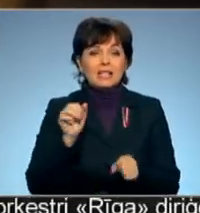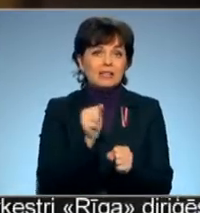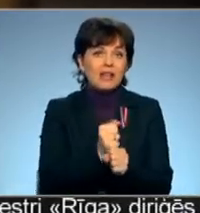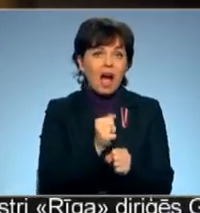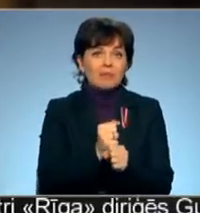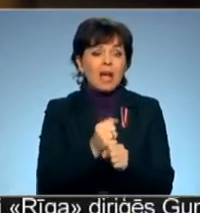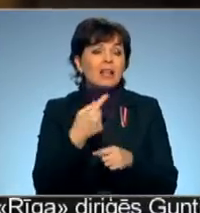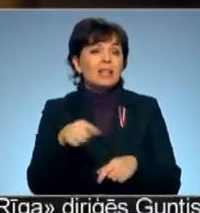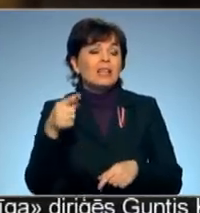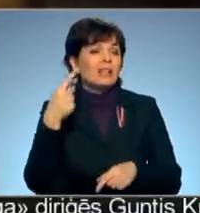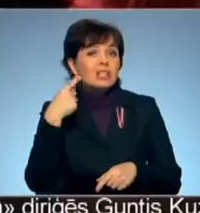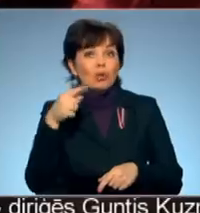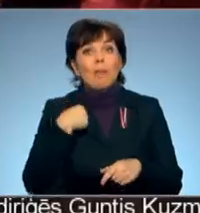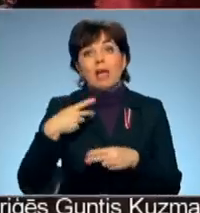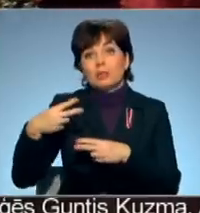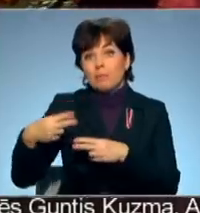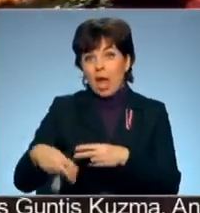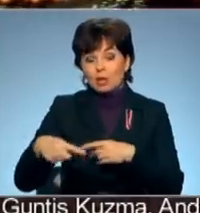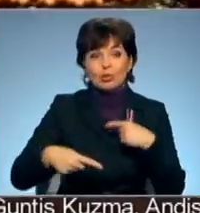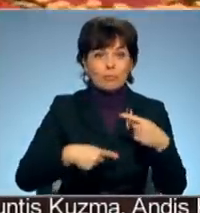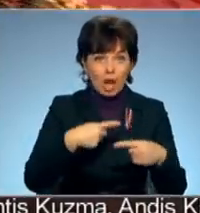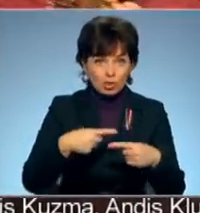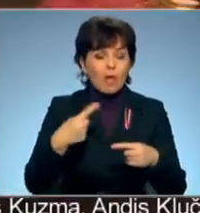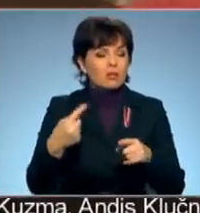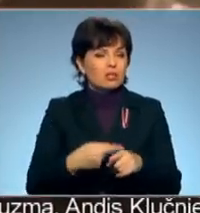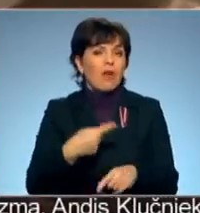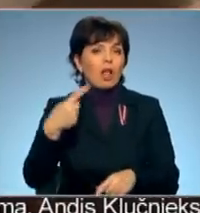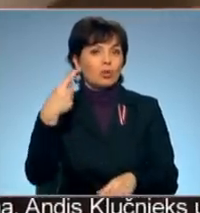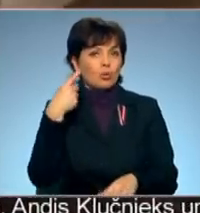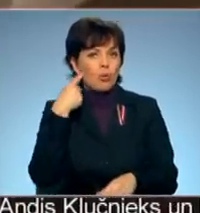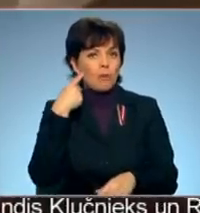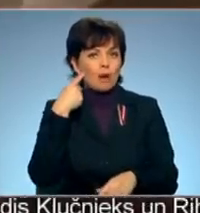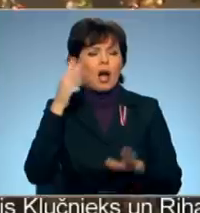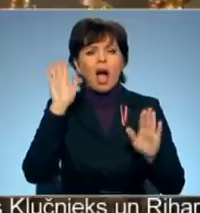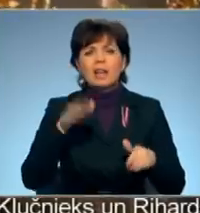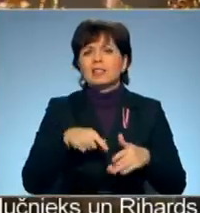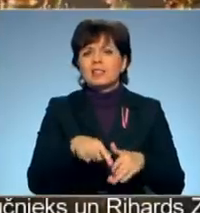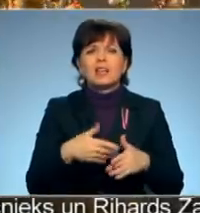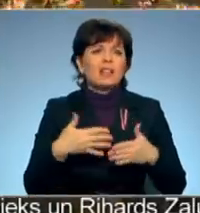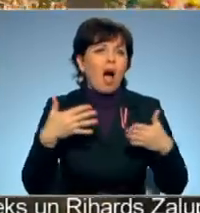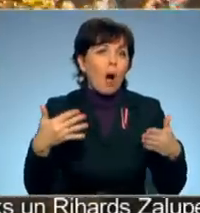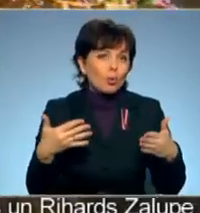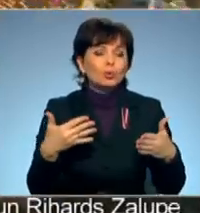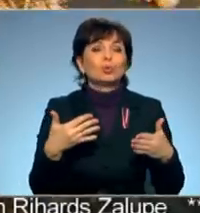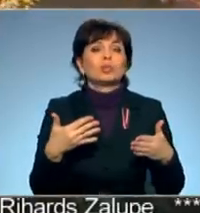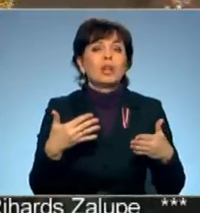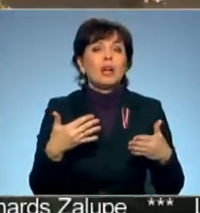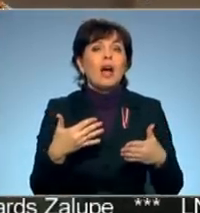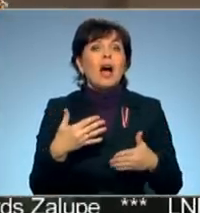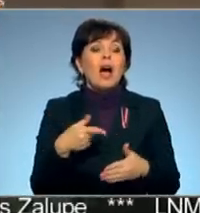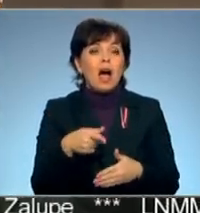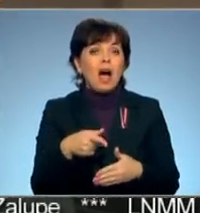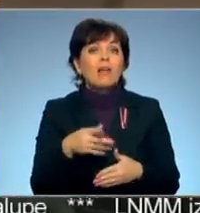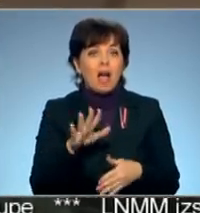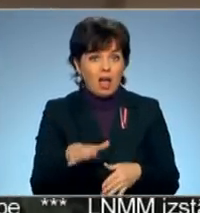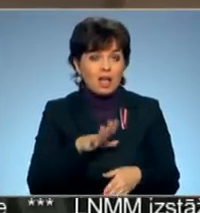tīri improvizācija. Kad es beidzu to procesu, tad es domāju, es vēl varētu cik daudz un cik daudziem. Se varas tos taisīt?